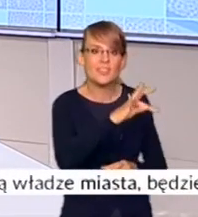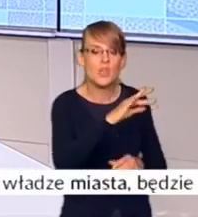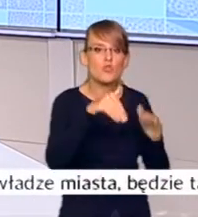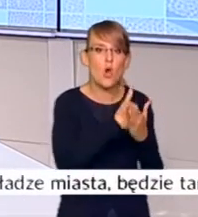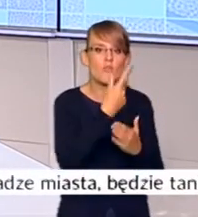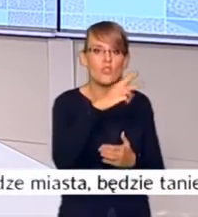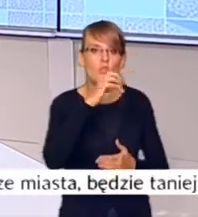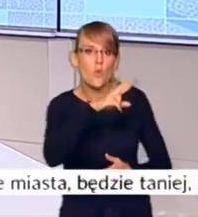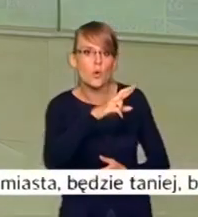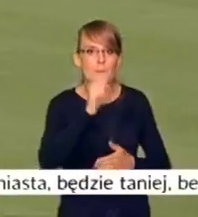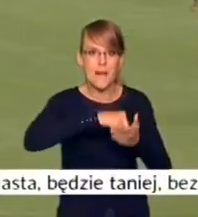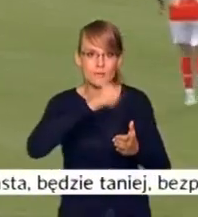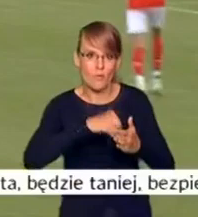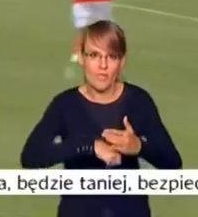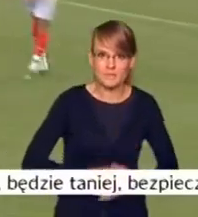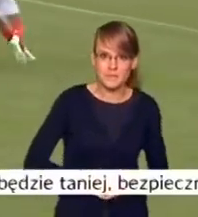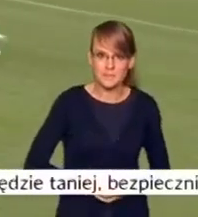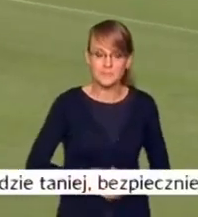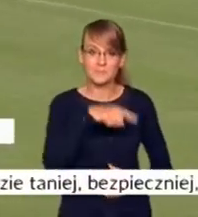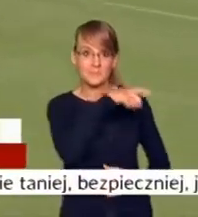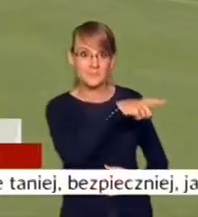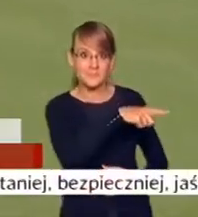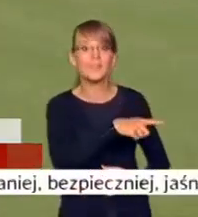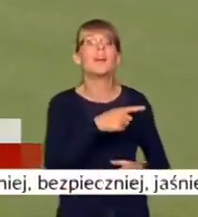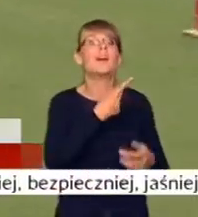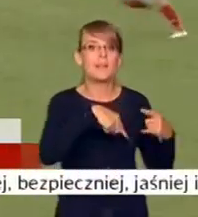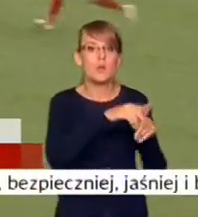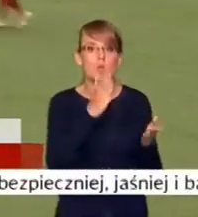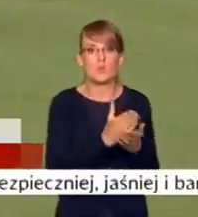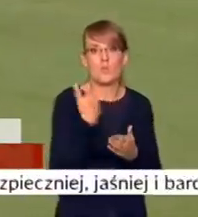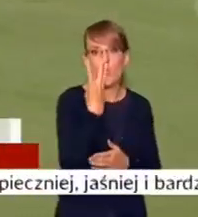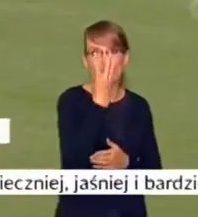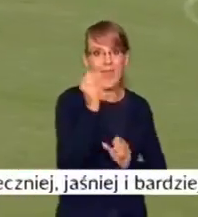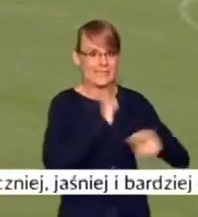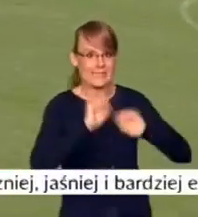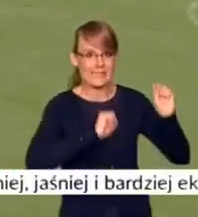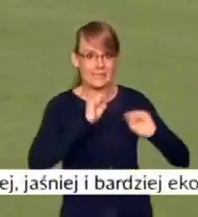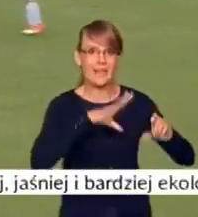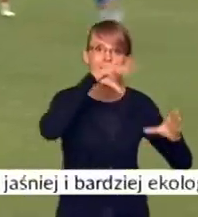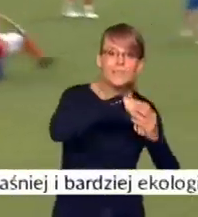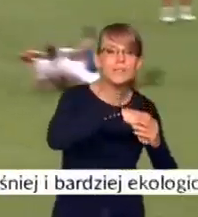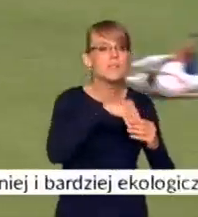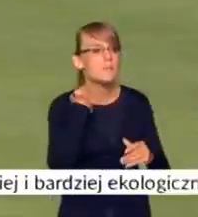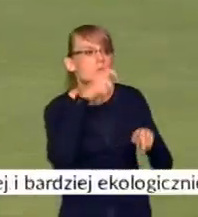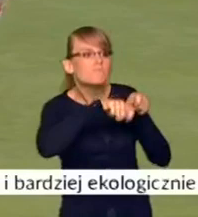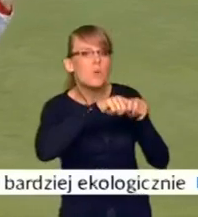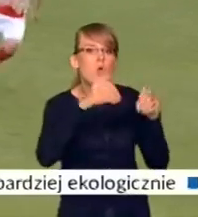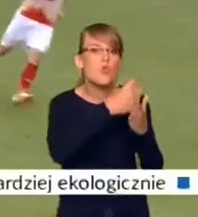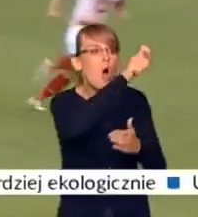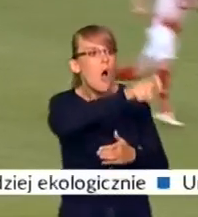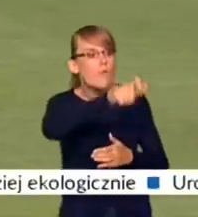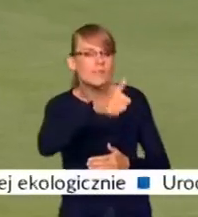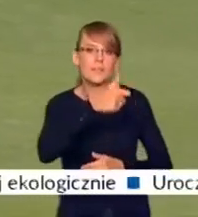Dwór Mazowiecki. Za mazowieckim zespołem już 4 sparingi, w których m.in. intensywnie testowano nowych